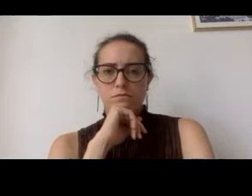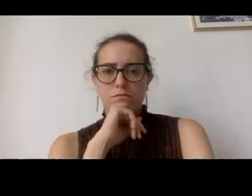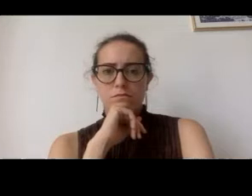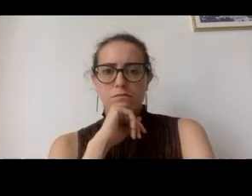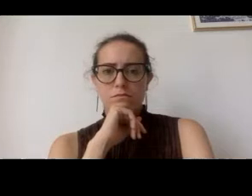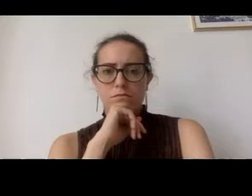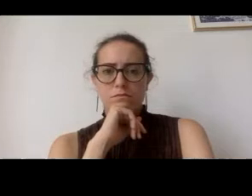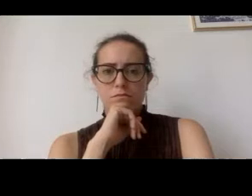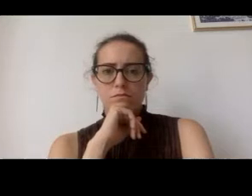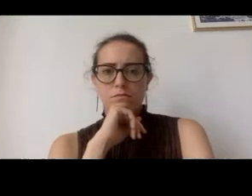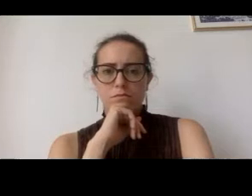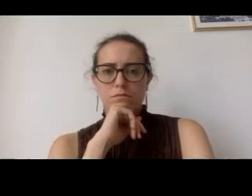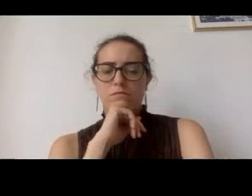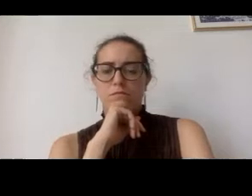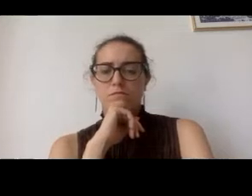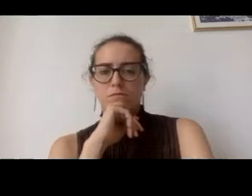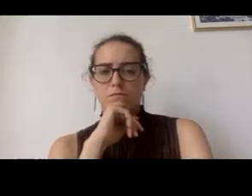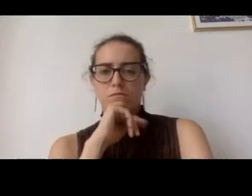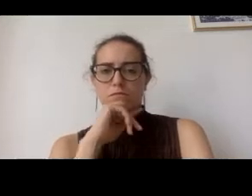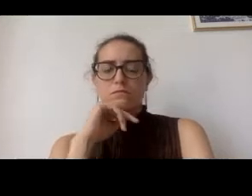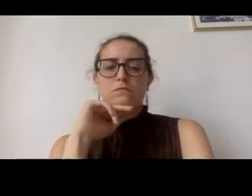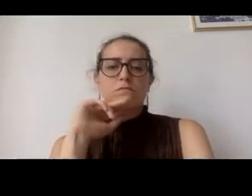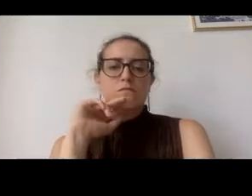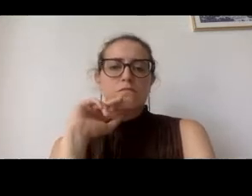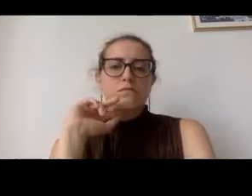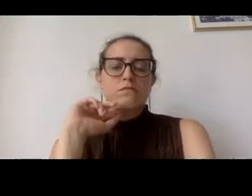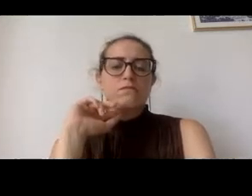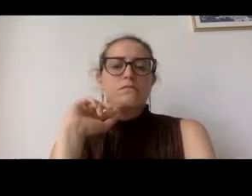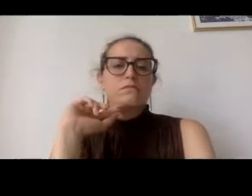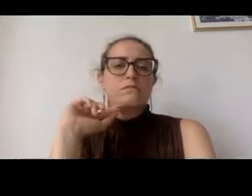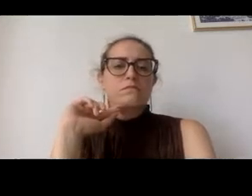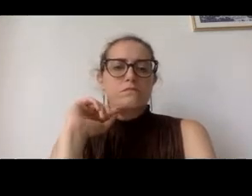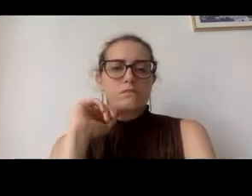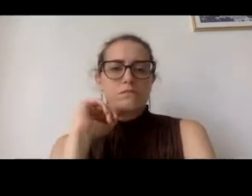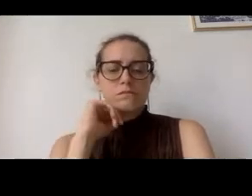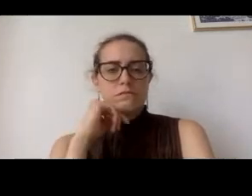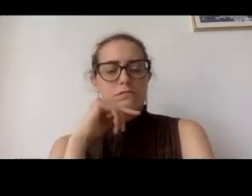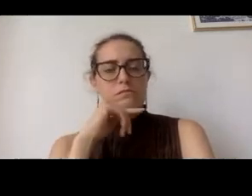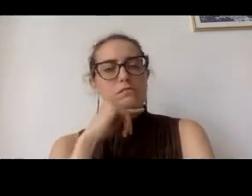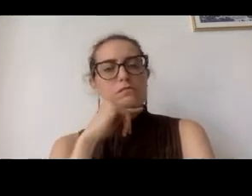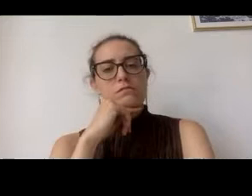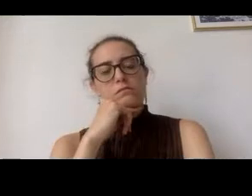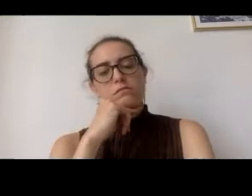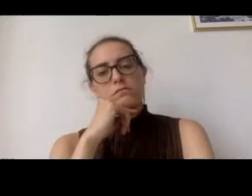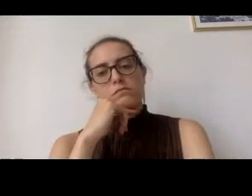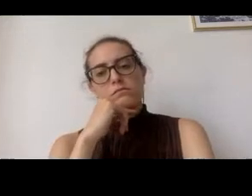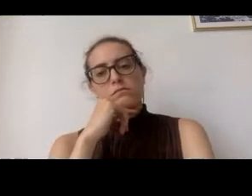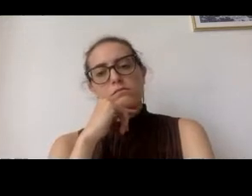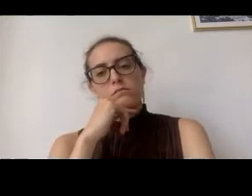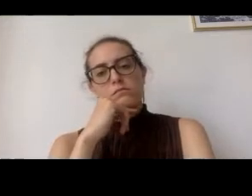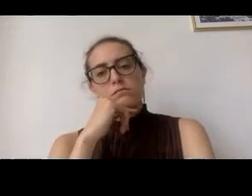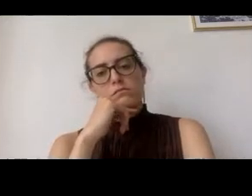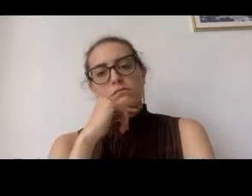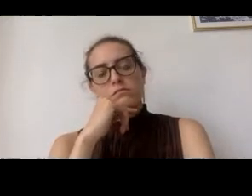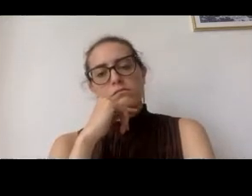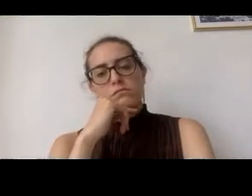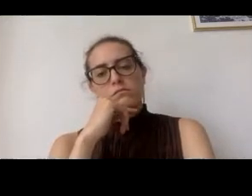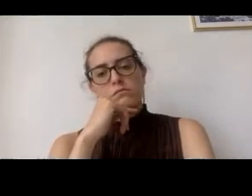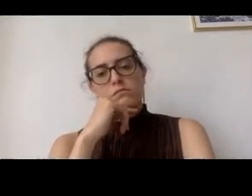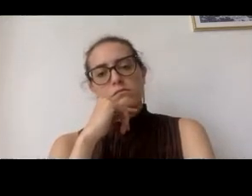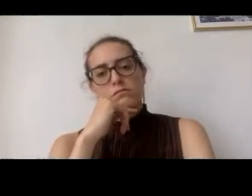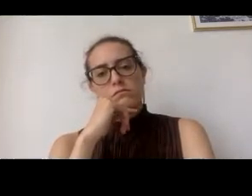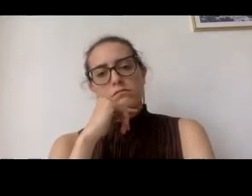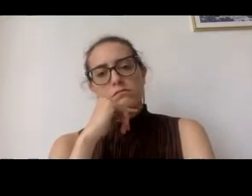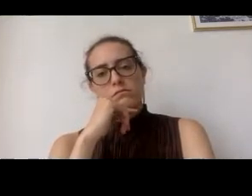produzione dell'impianto fotovoltaico il totale con un'ipotesi di prezzo zonale di 80 megawatt o di 80 euro